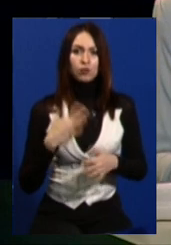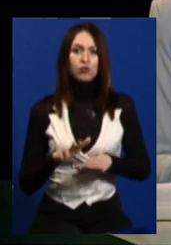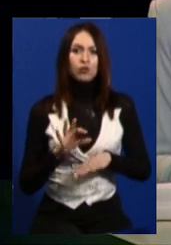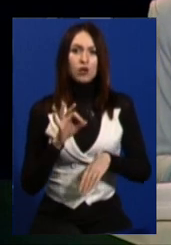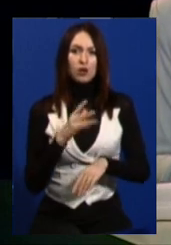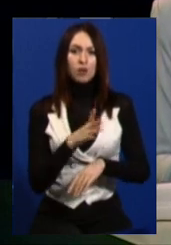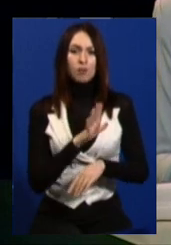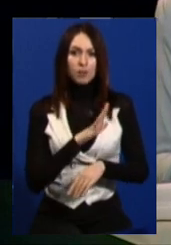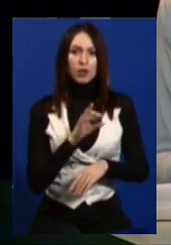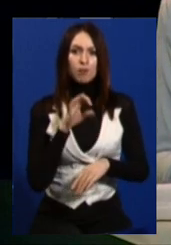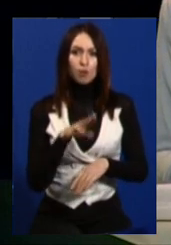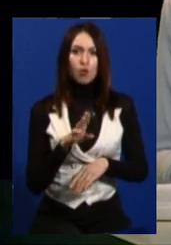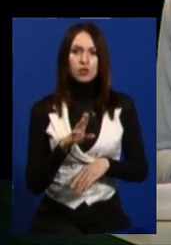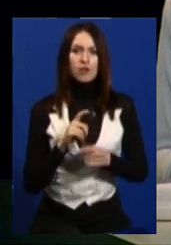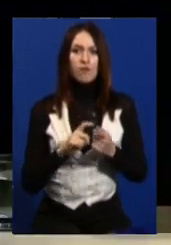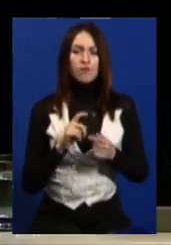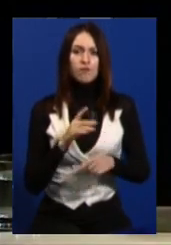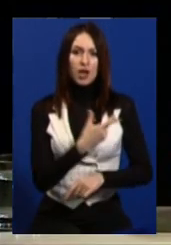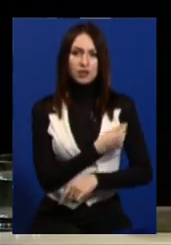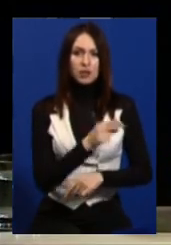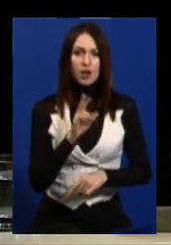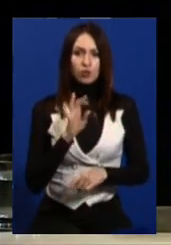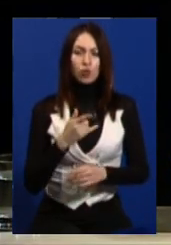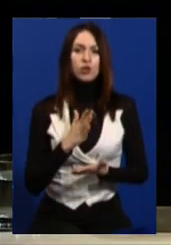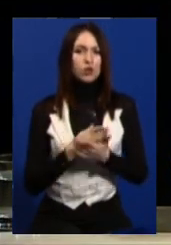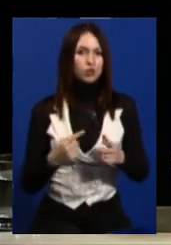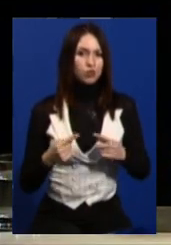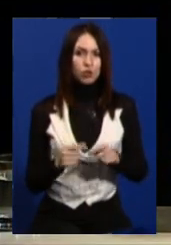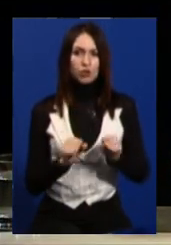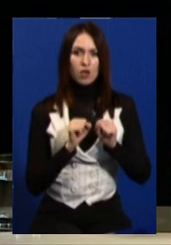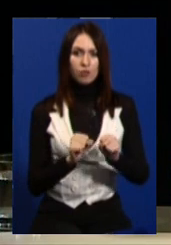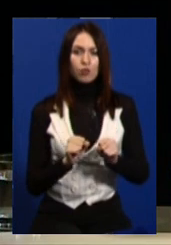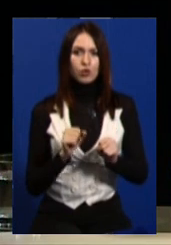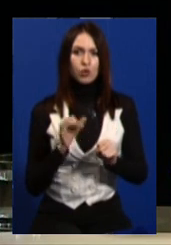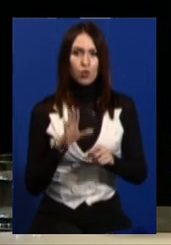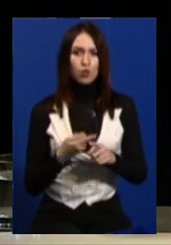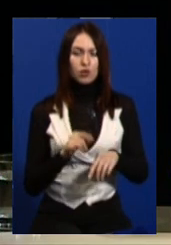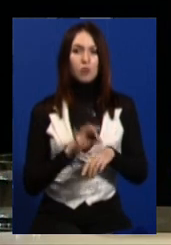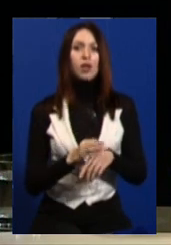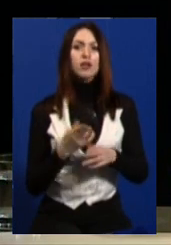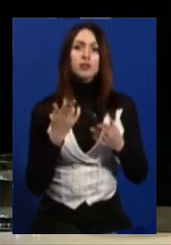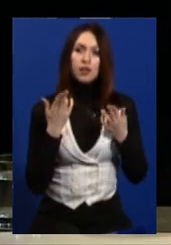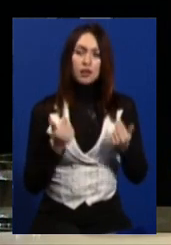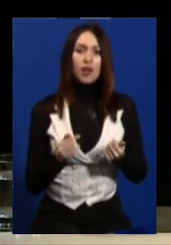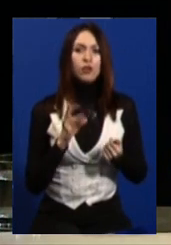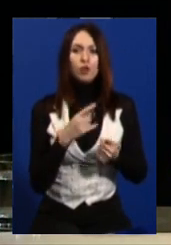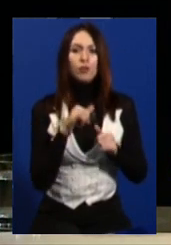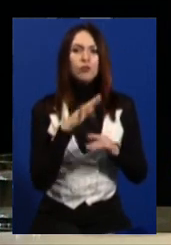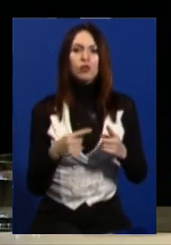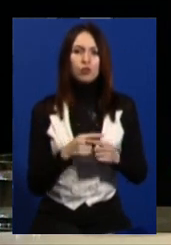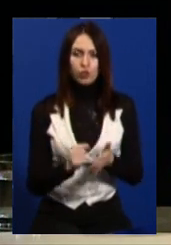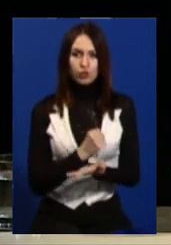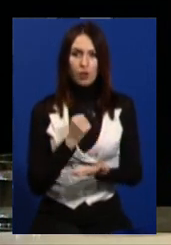точно має імунітет до цієї хвороби? Ну, теоретично, звісно, да. Но ми не можемо